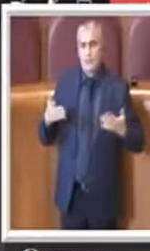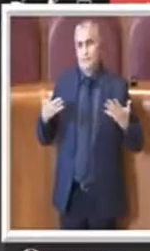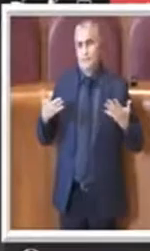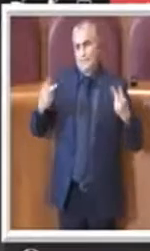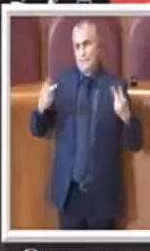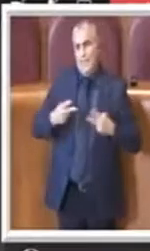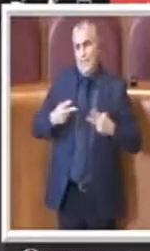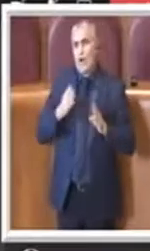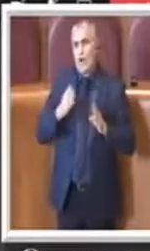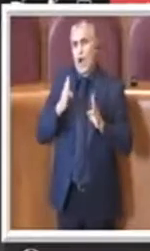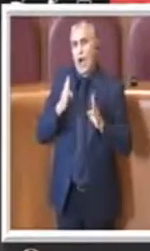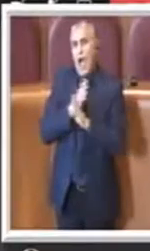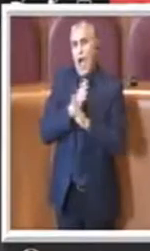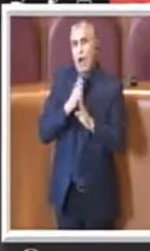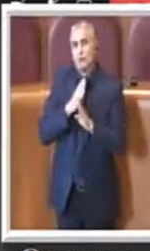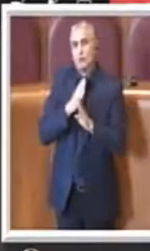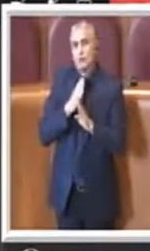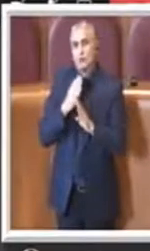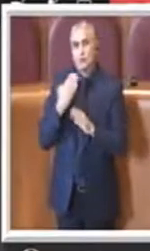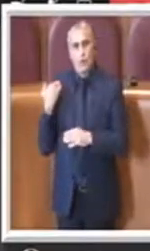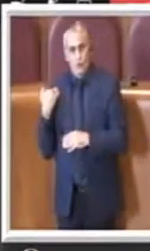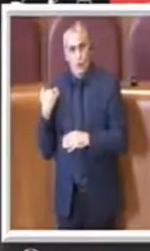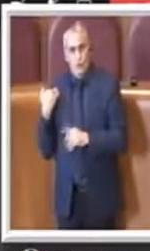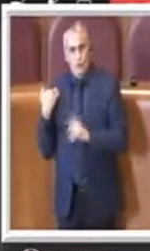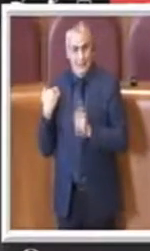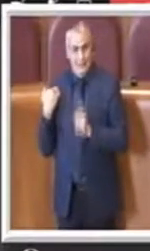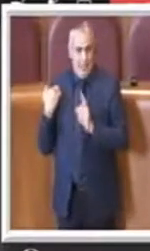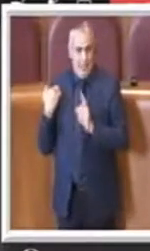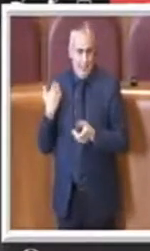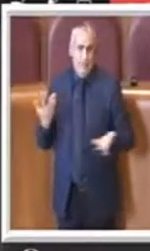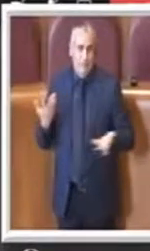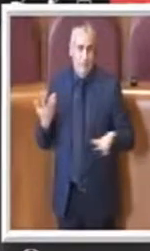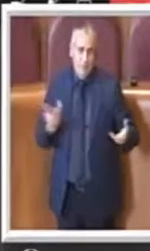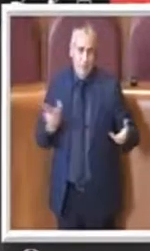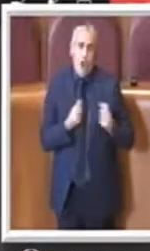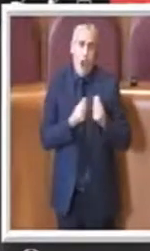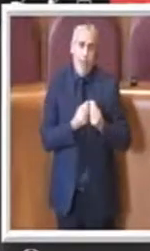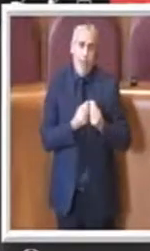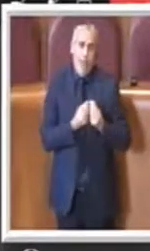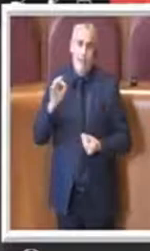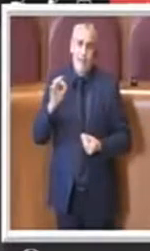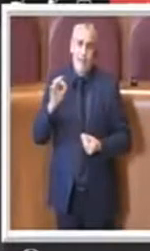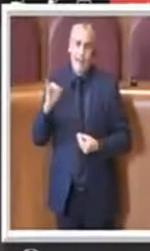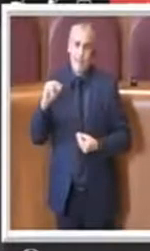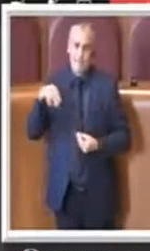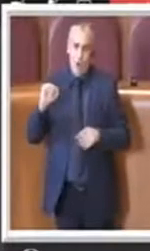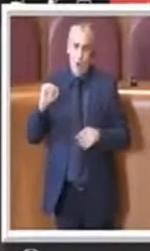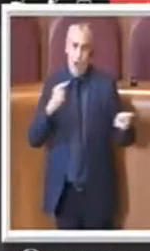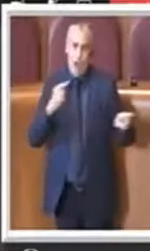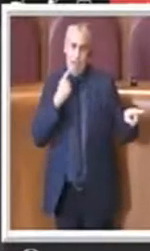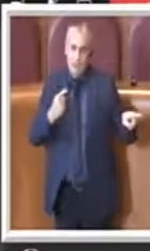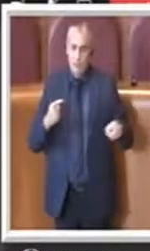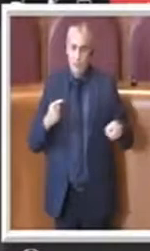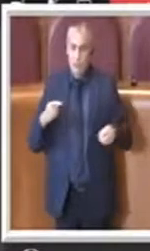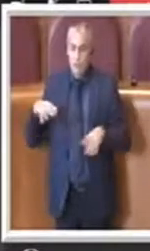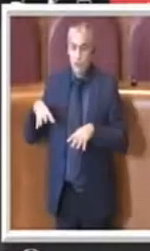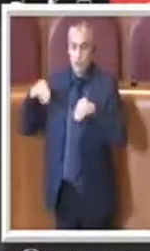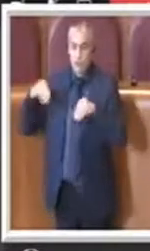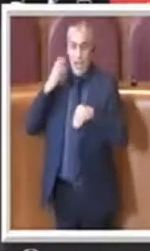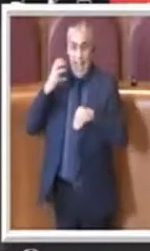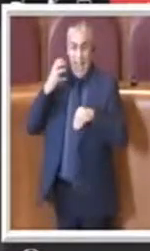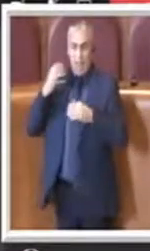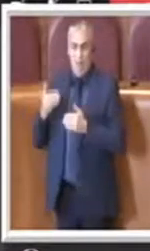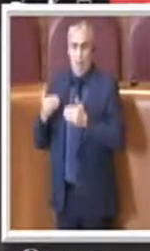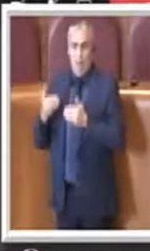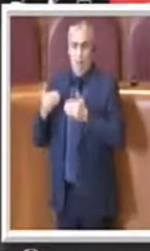2 con ha detto correttamente il collega fassina c'era stato uno spostamento da gennaio ad agosto e